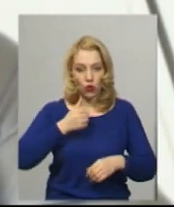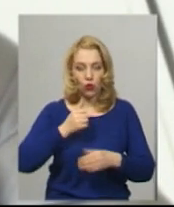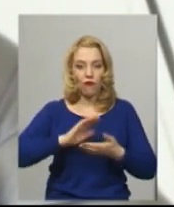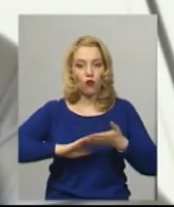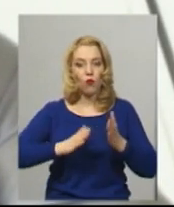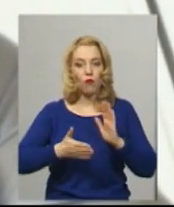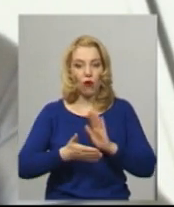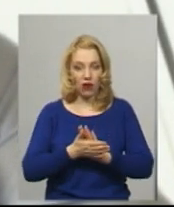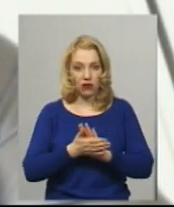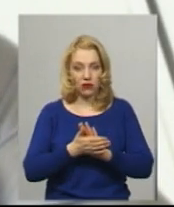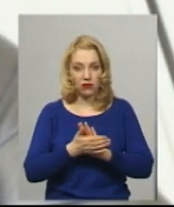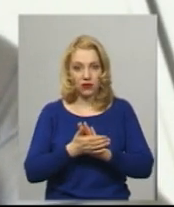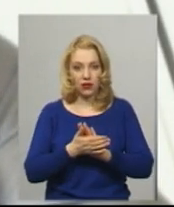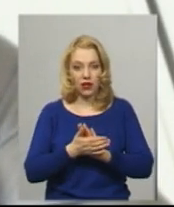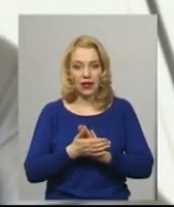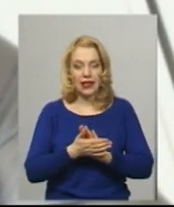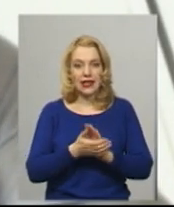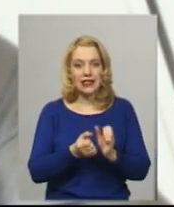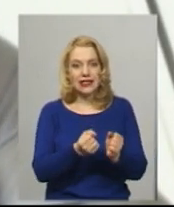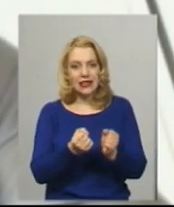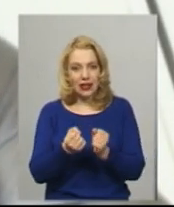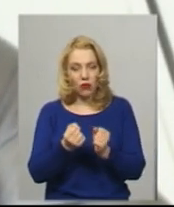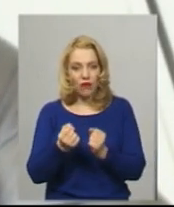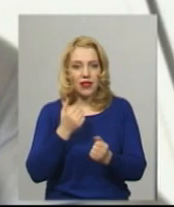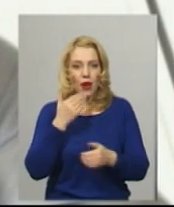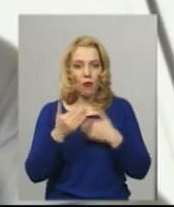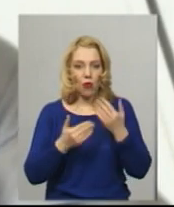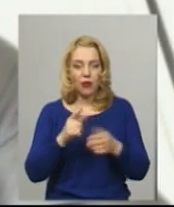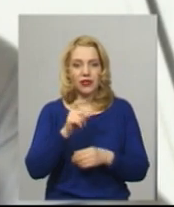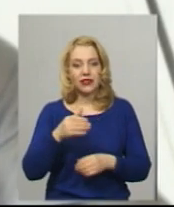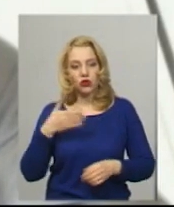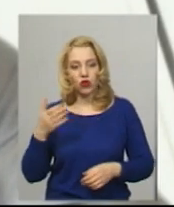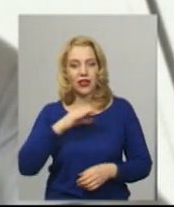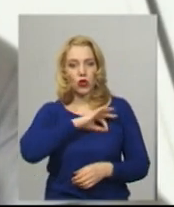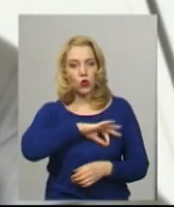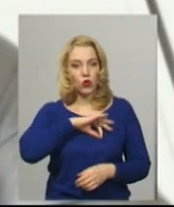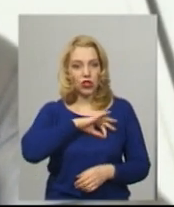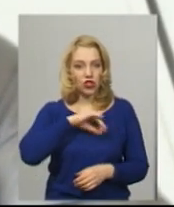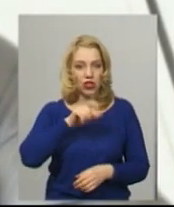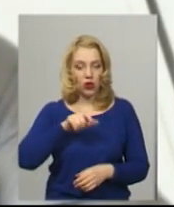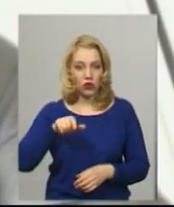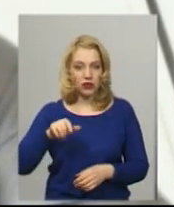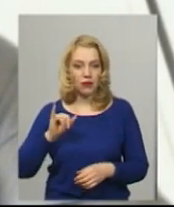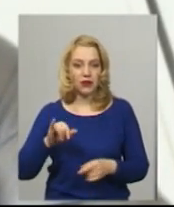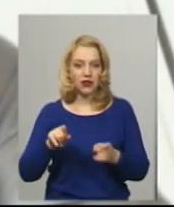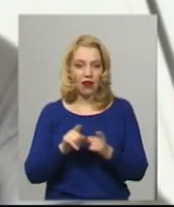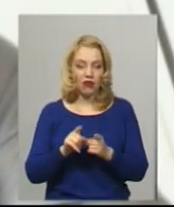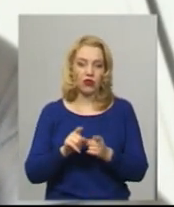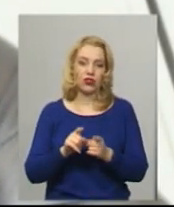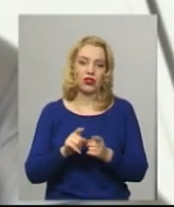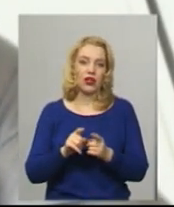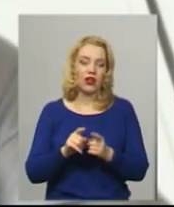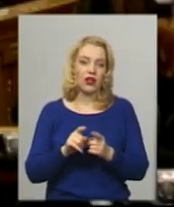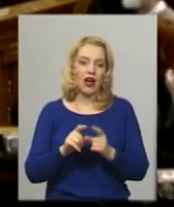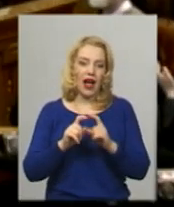умовах стримування попиту зі сторони юридичних осіб, а також інших контрагентів